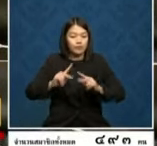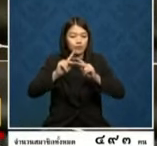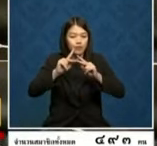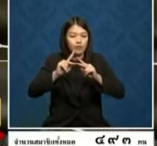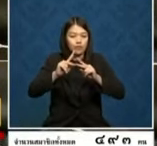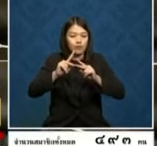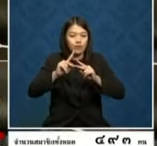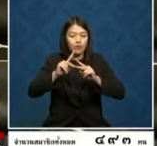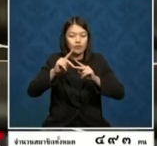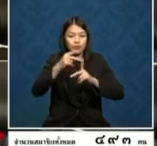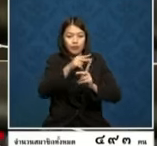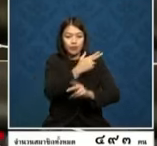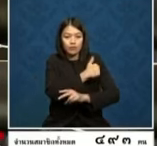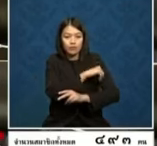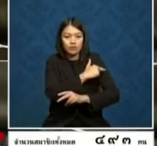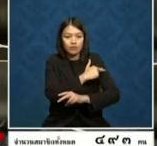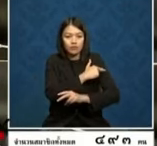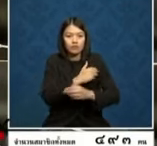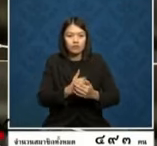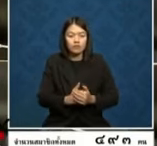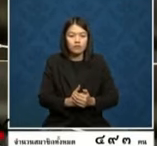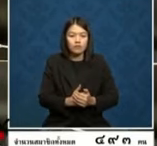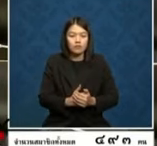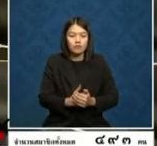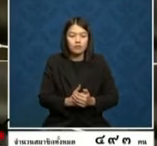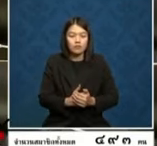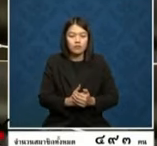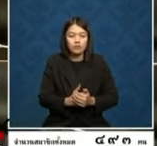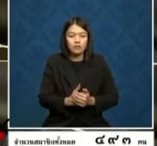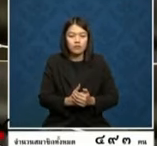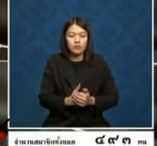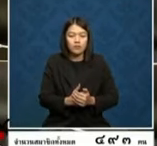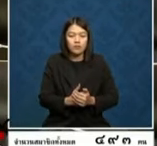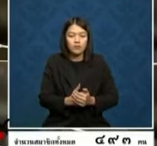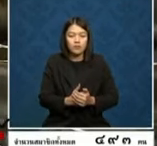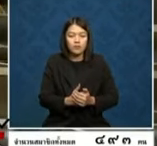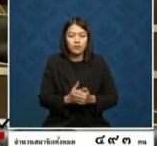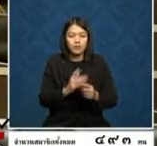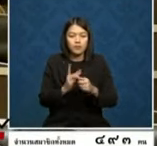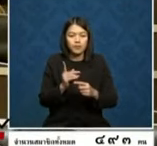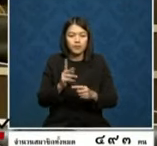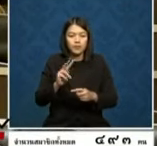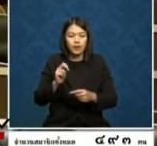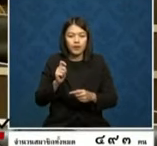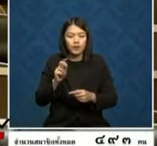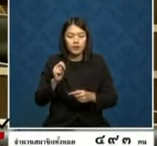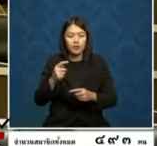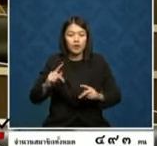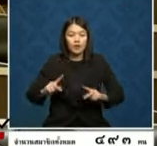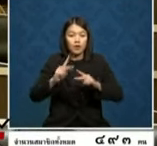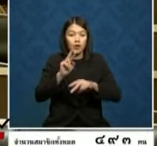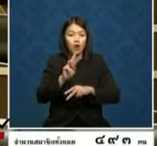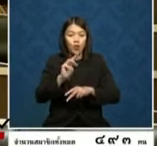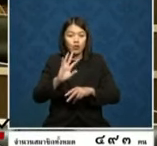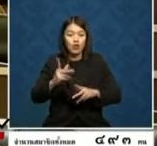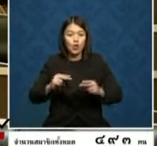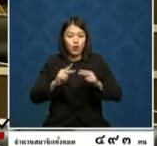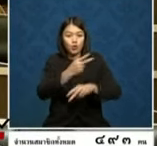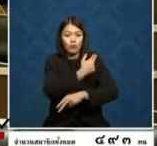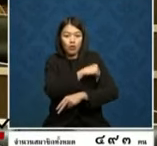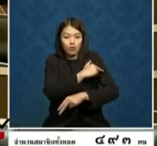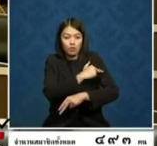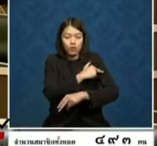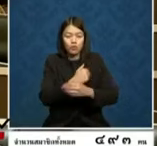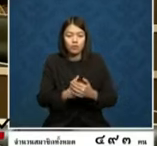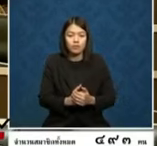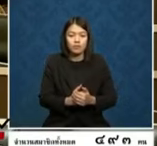กระทรวงสาธารณสุขนายเดชอิฐขาวทองเป็นรัฐมนตรีช่วยว่าการกระทรวงสาธารณสุข